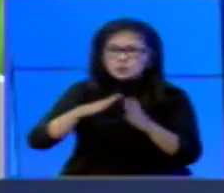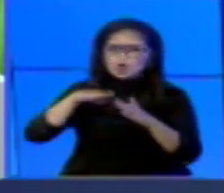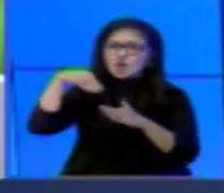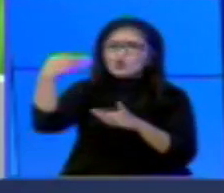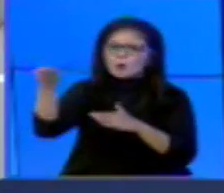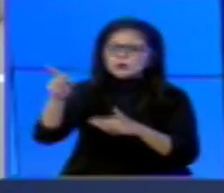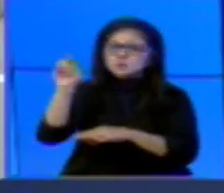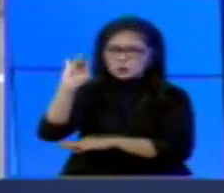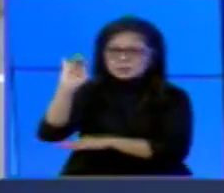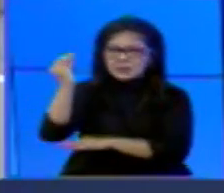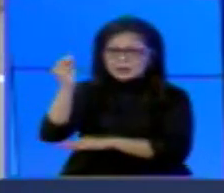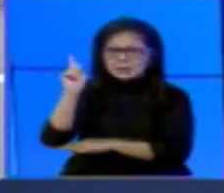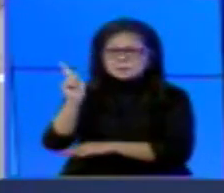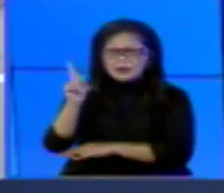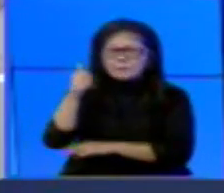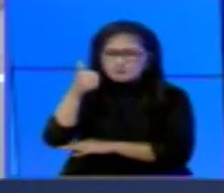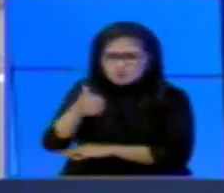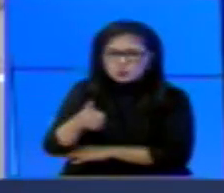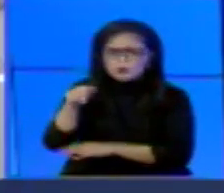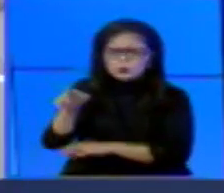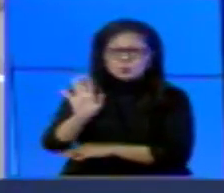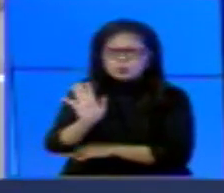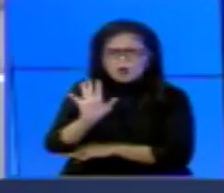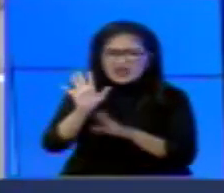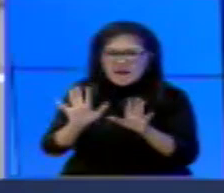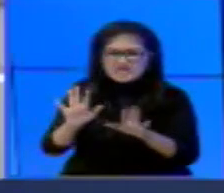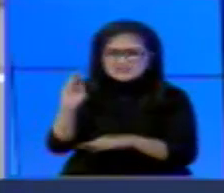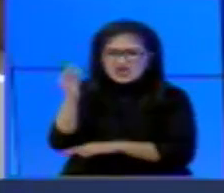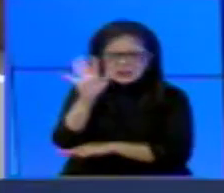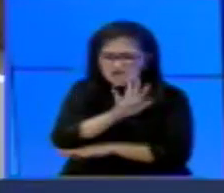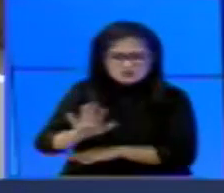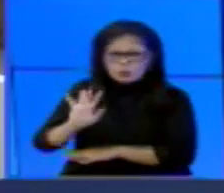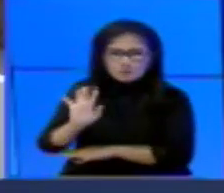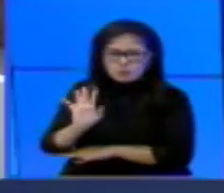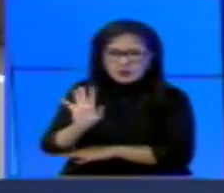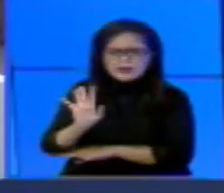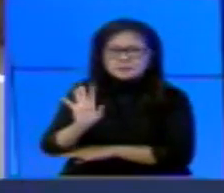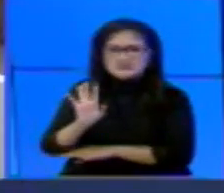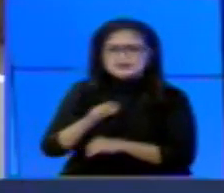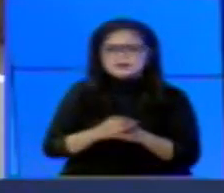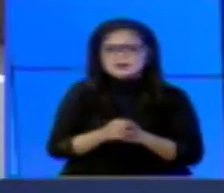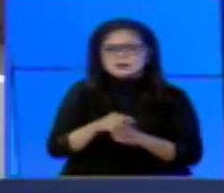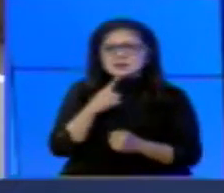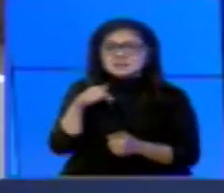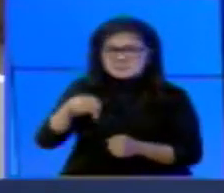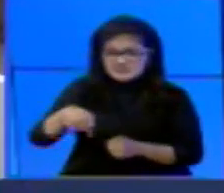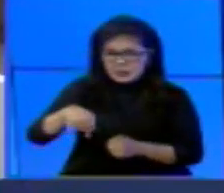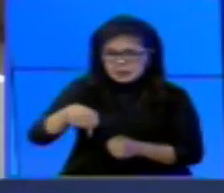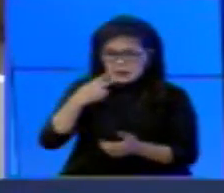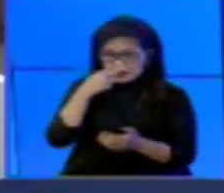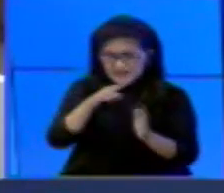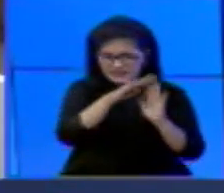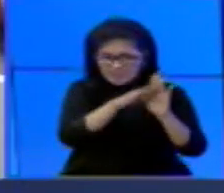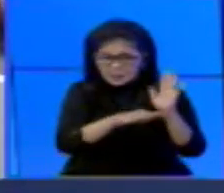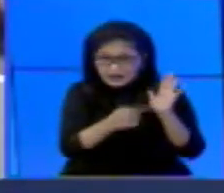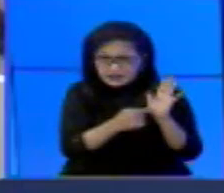Kenapa? Karena kebutuhan bukan hanya di Jabodetabek saja. Walaupun memang pada saat ini kalau kita lihat data, memang